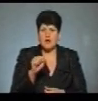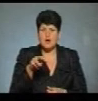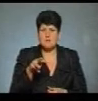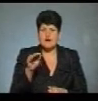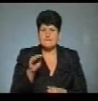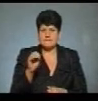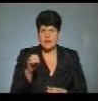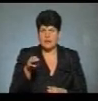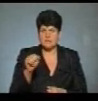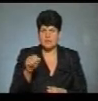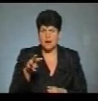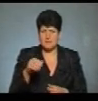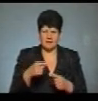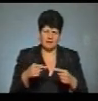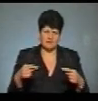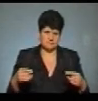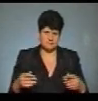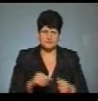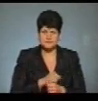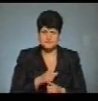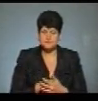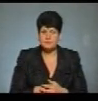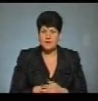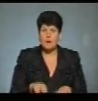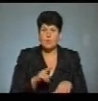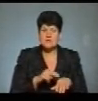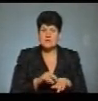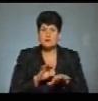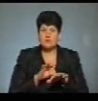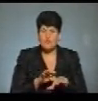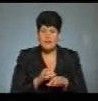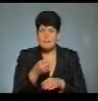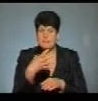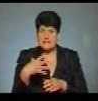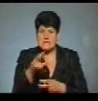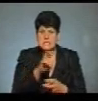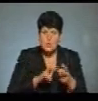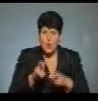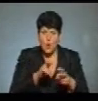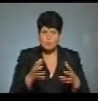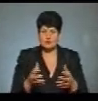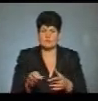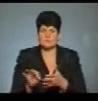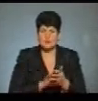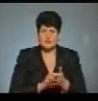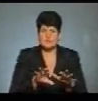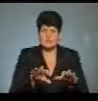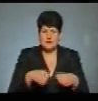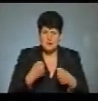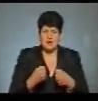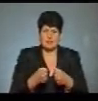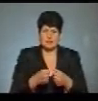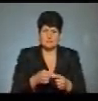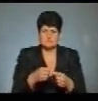та інших наркотичних засобів. Поліцейські провели 15 обшуків одночасно. Вони вилучили наркотики у твердих,